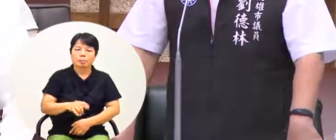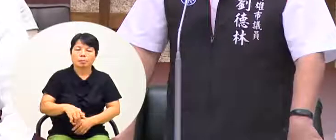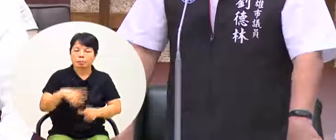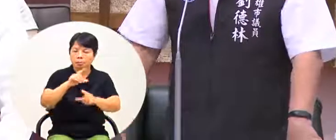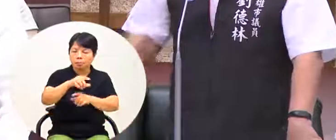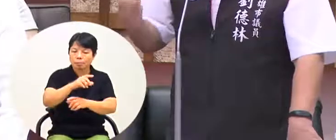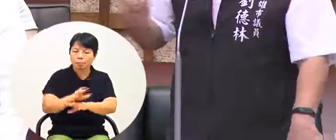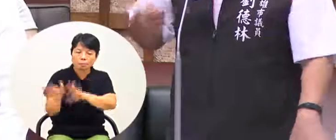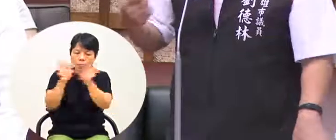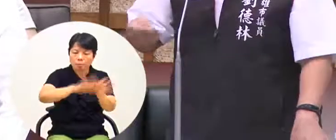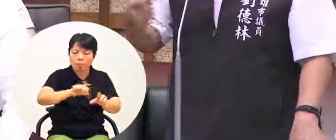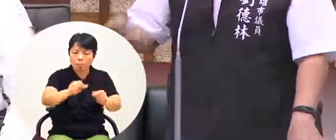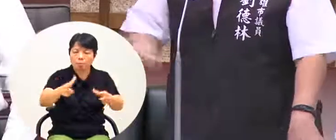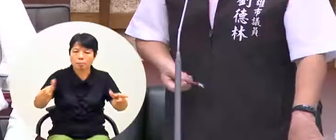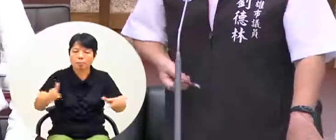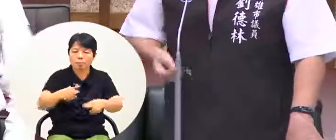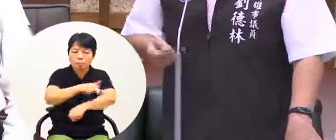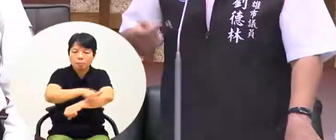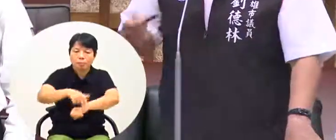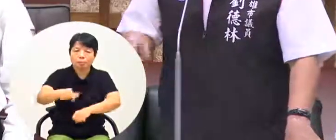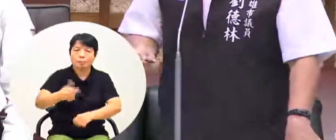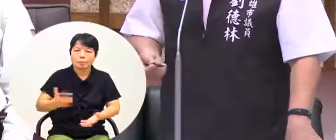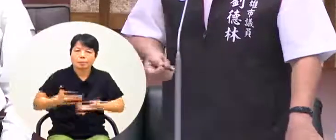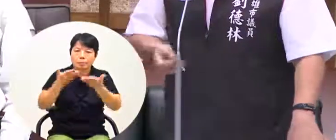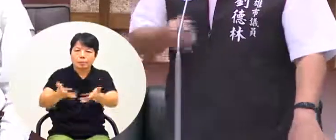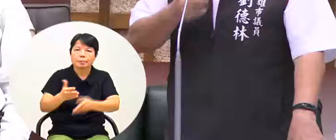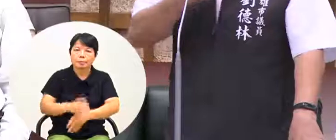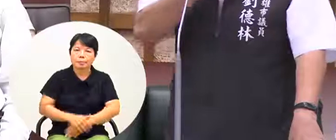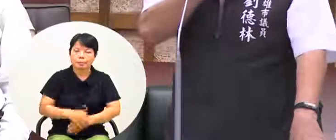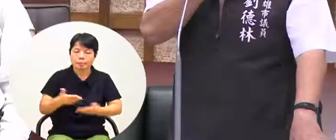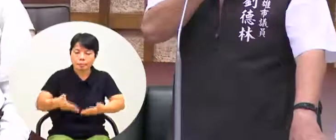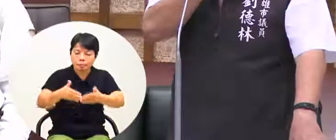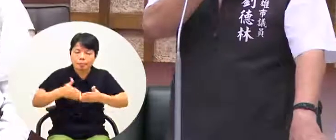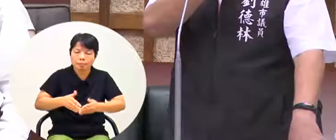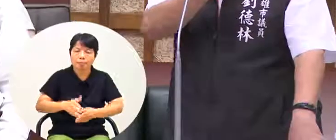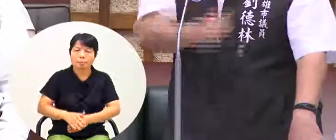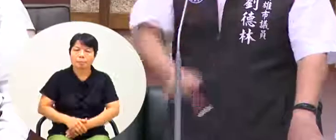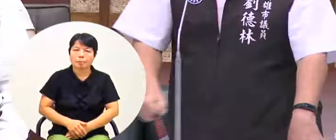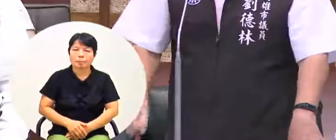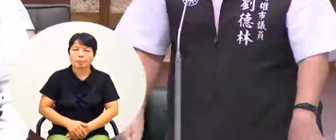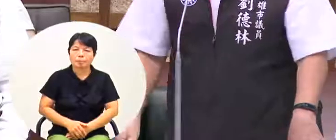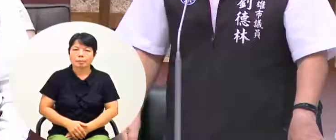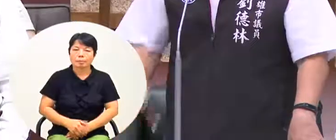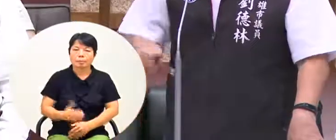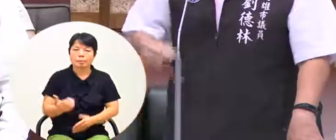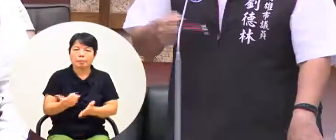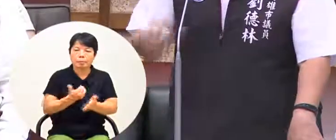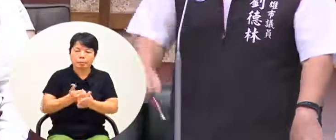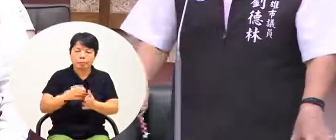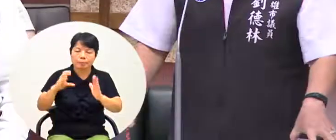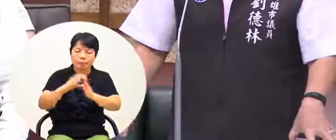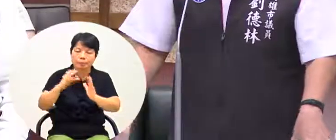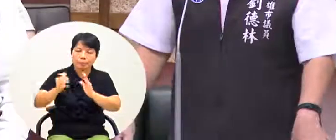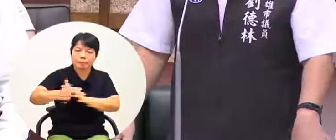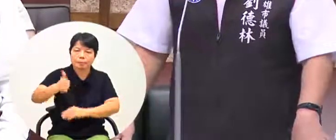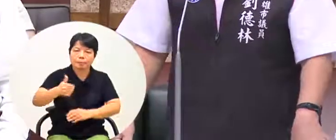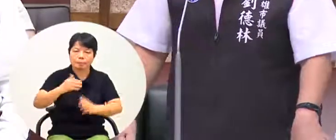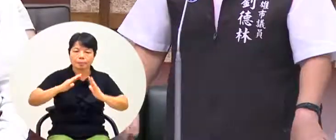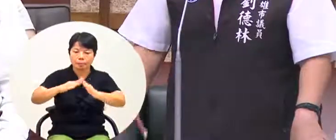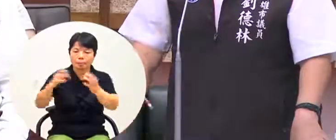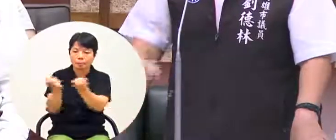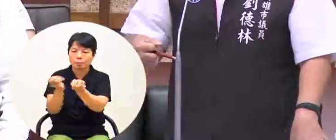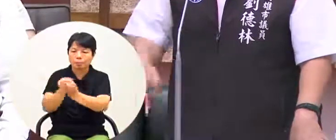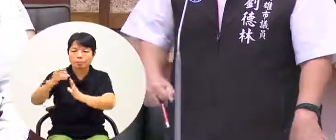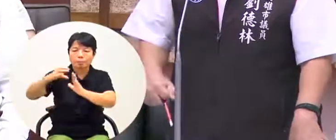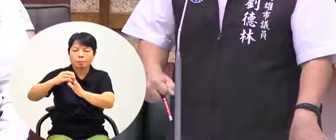们可以提供给 最重要的局长。我是想说刚刚局长也，我们都发局局长也经过这个议会的大